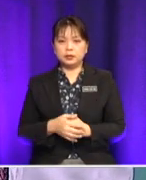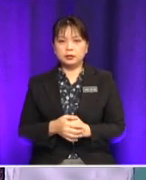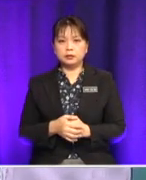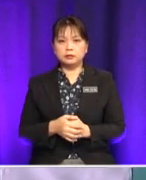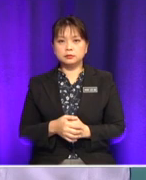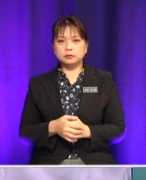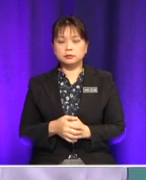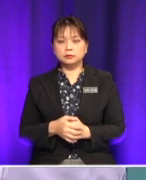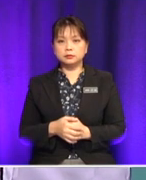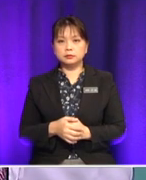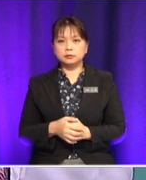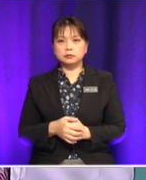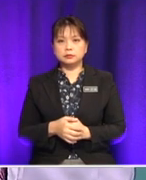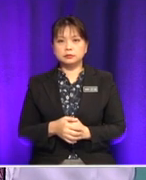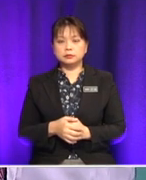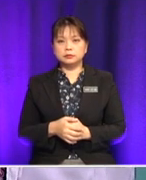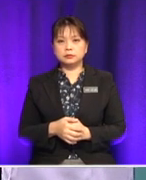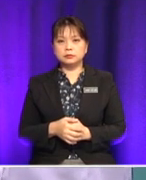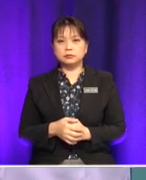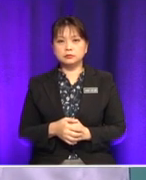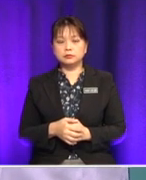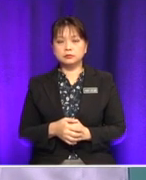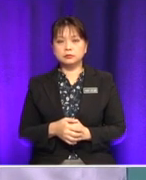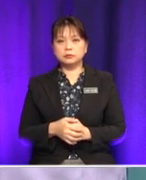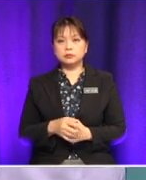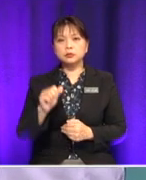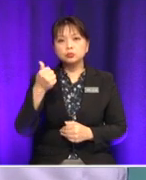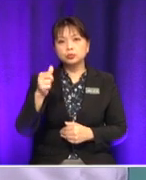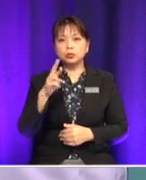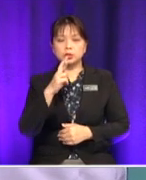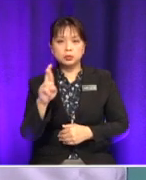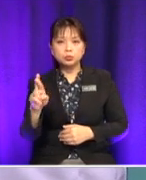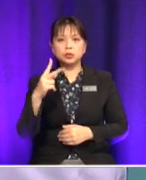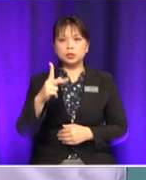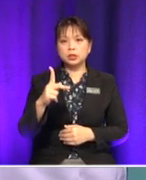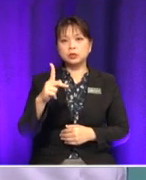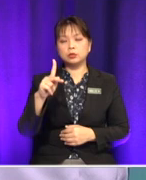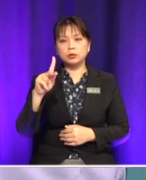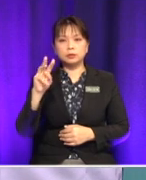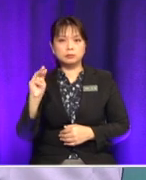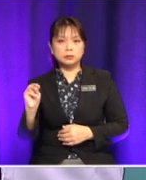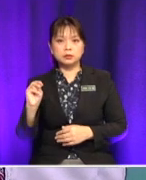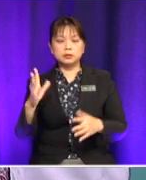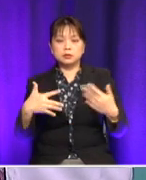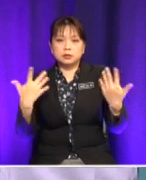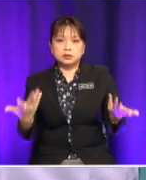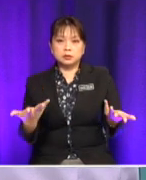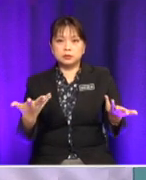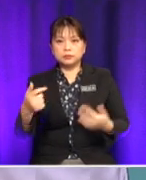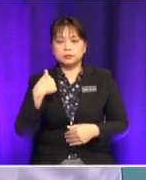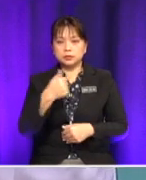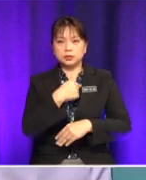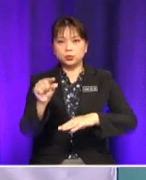Syifa Syifa Syifa 10.000 km contohnya jadi kita menggunakan